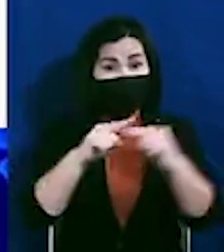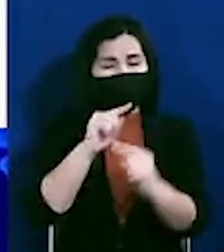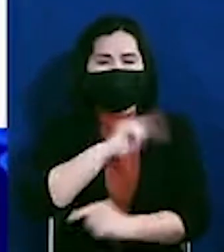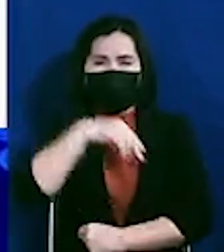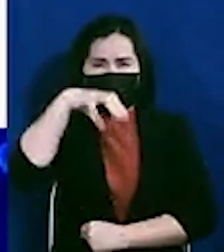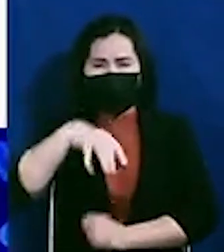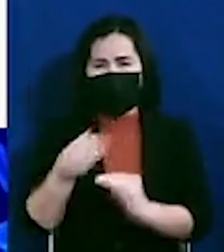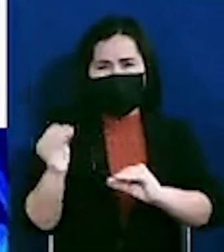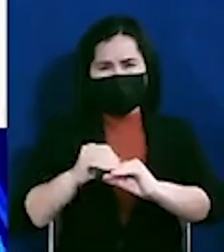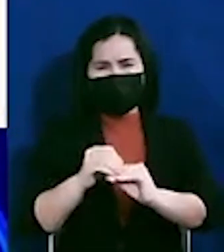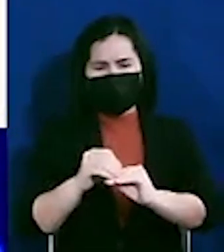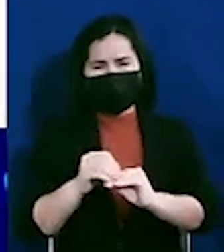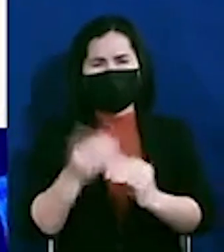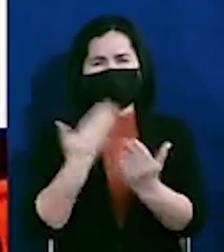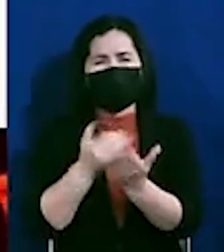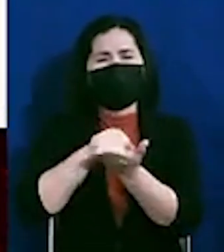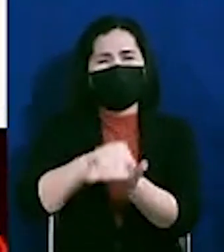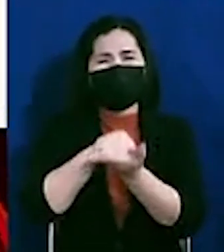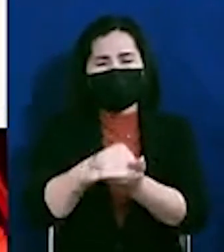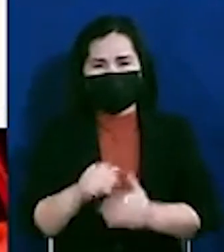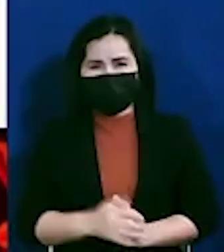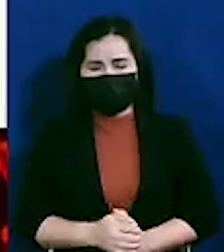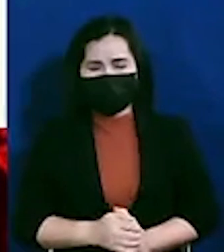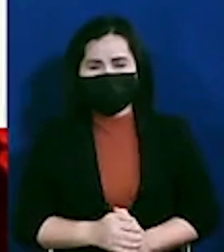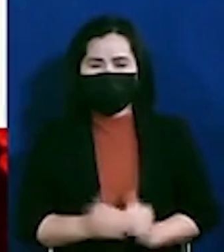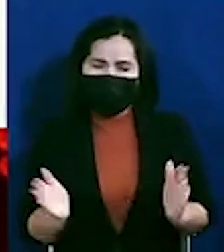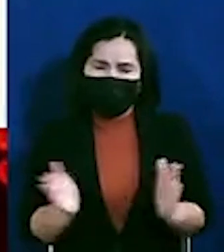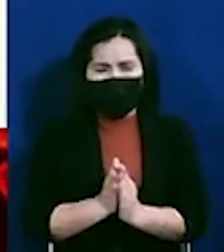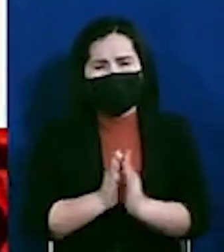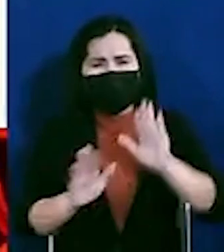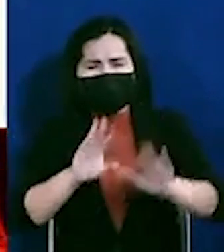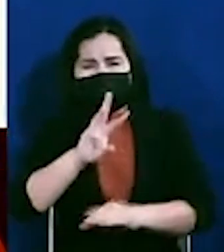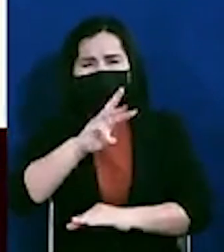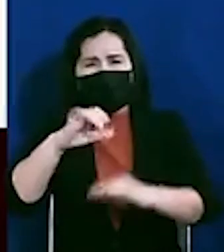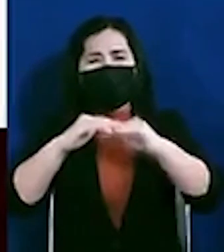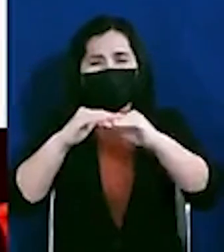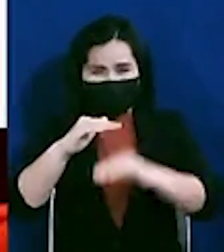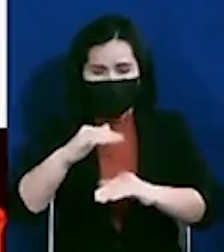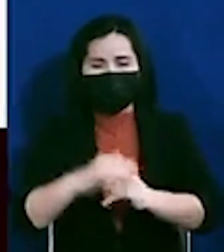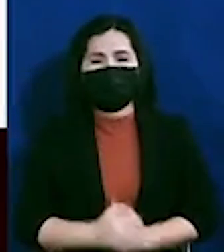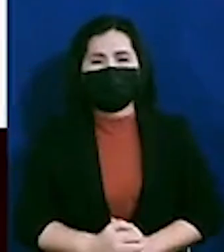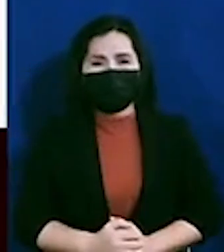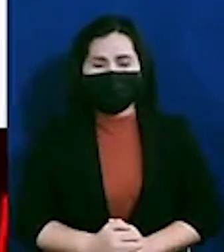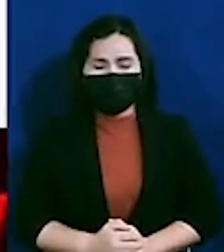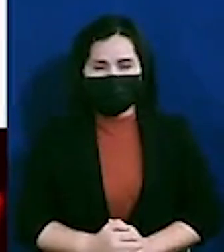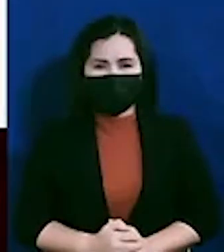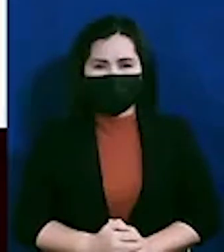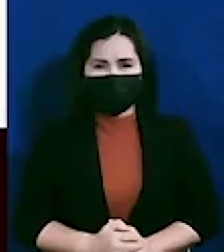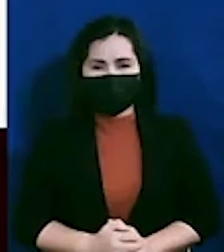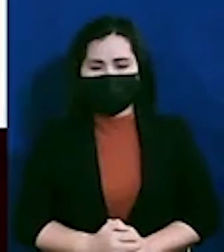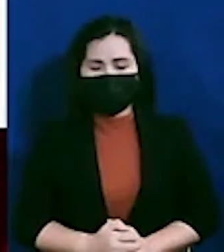เพิ่มค่าแผนจัดการเลยเข้าไปอีกอะไม่เกินรวมแล้วเบ็ดเสร็จมาแต่ 600บาทต่อรายซึ่งวันนี้นะครับ